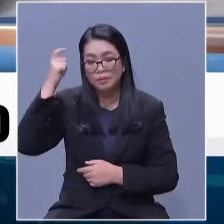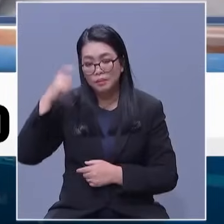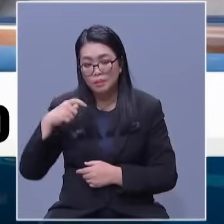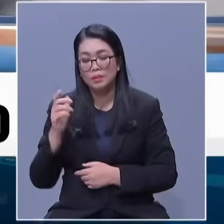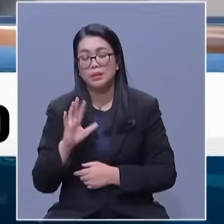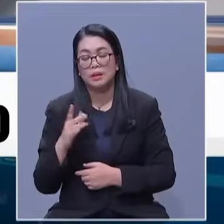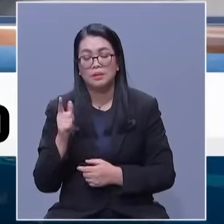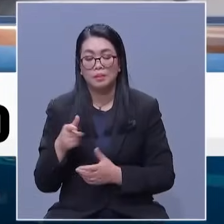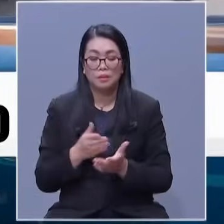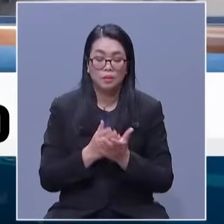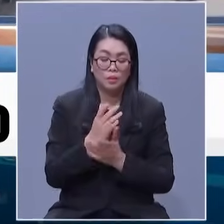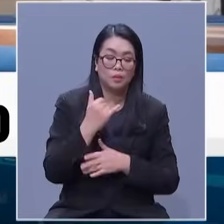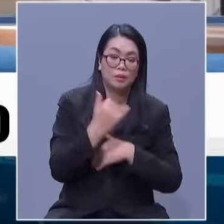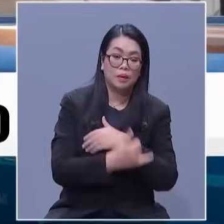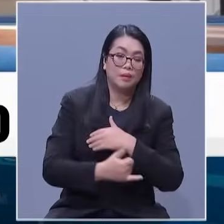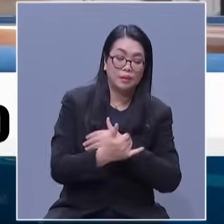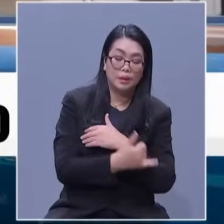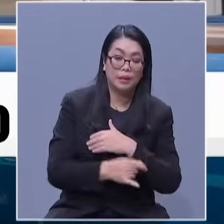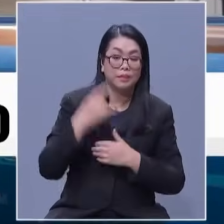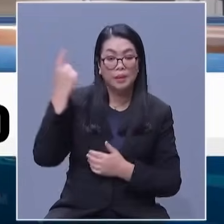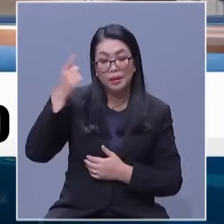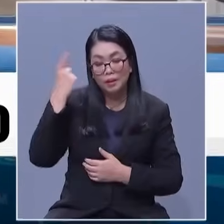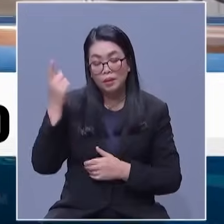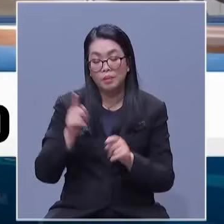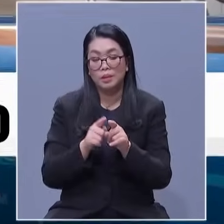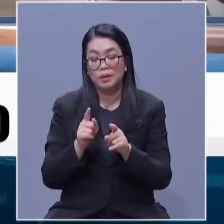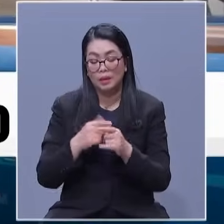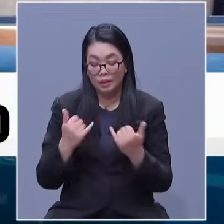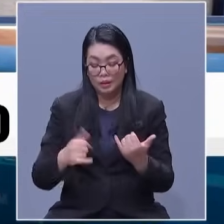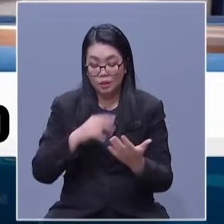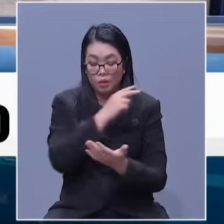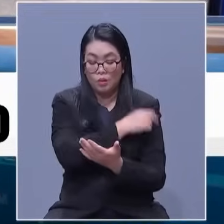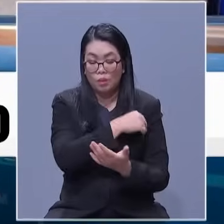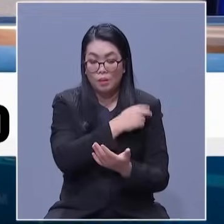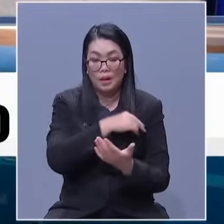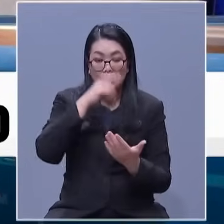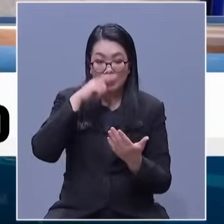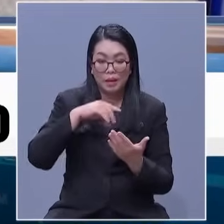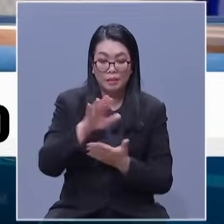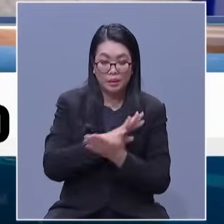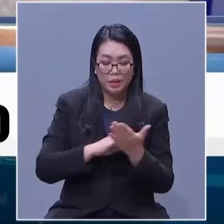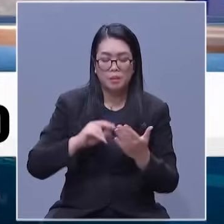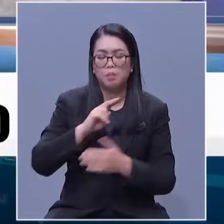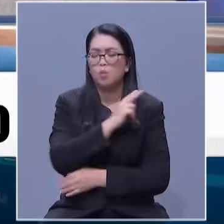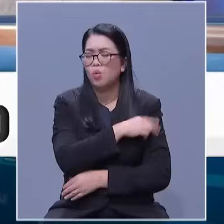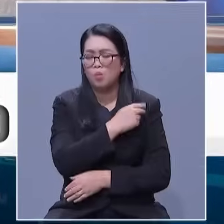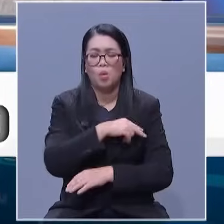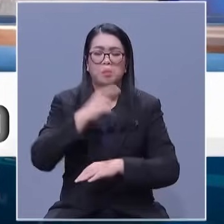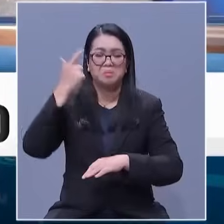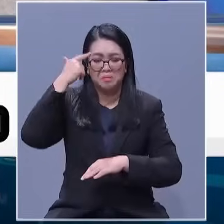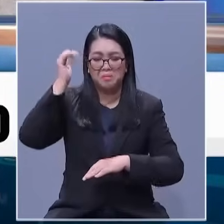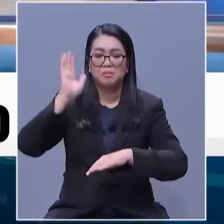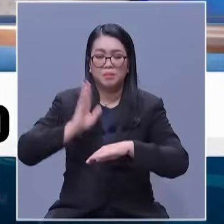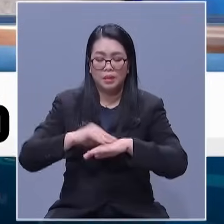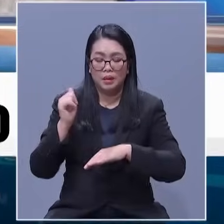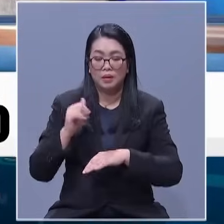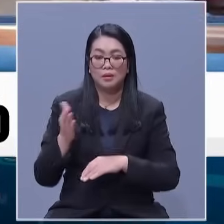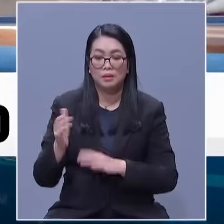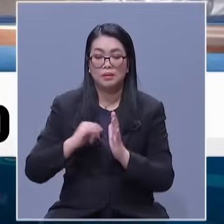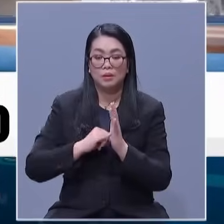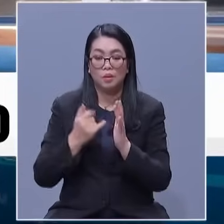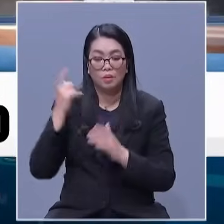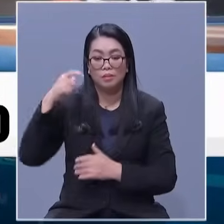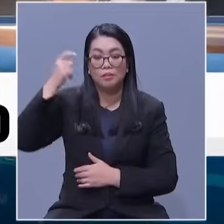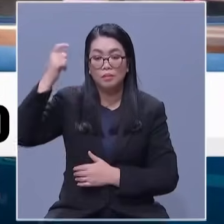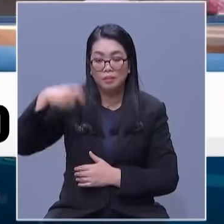ชมชาวต่างประเทศบอกว่าโรงพยาบาลที่ประเทศไทยดีแล้วหมอเก่งมาก เก่งด้วยใช่ นะคะแล้วที่จังหวัดท่าขี้เหล็กเมียนมาเ